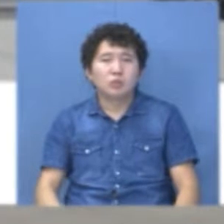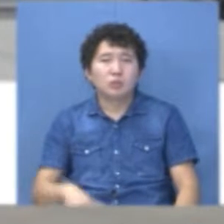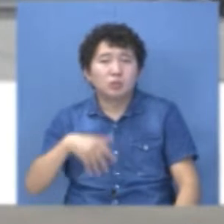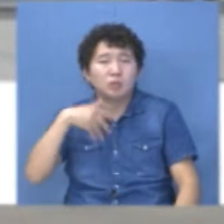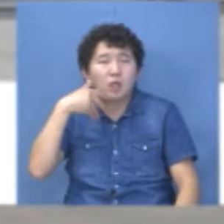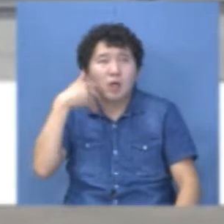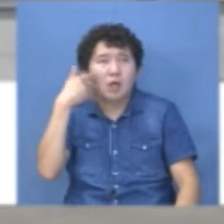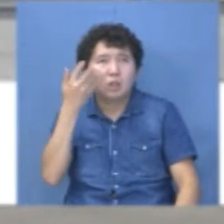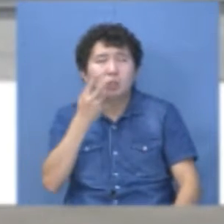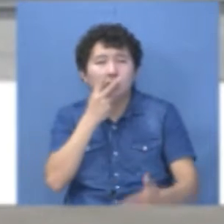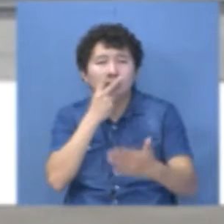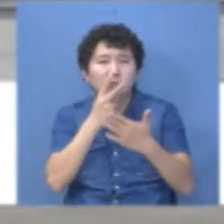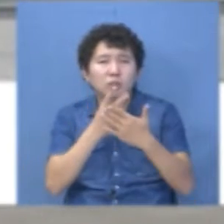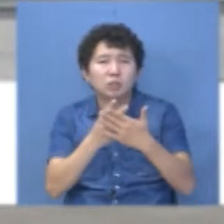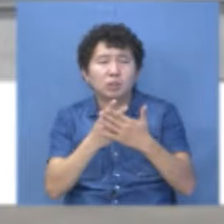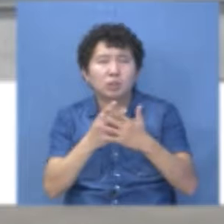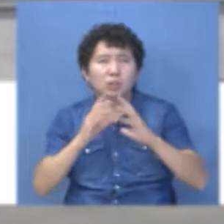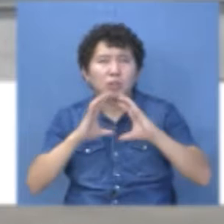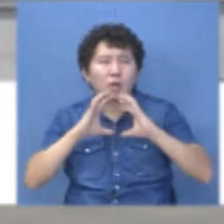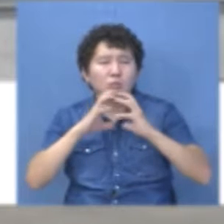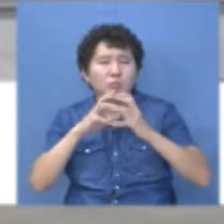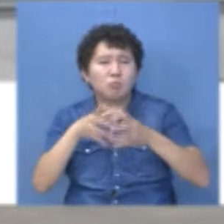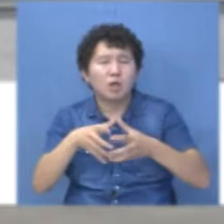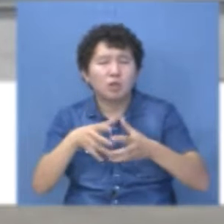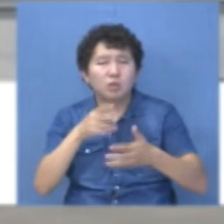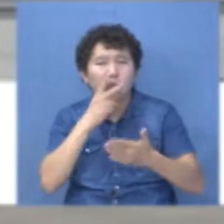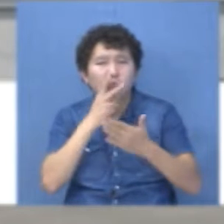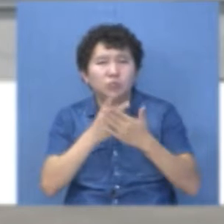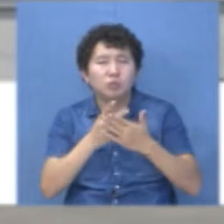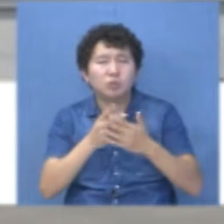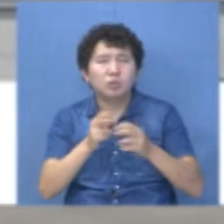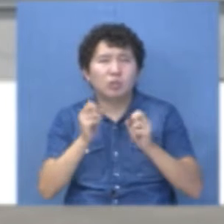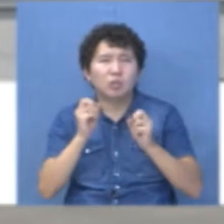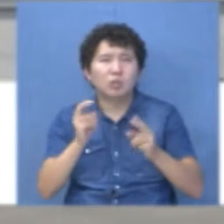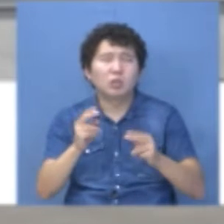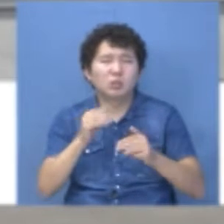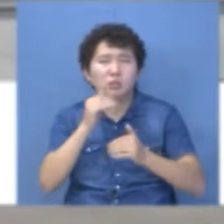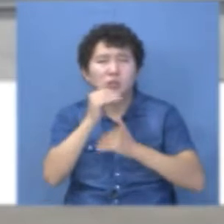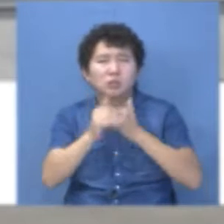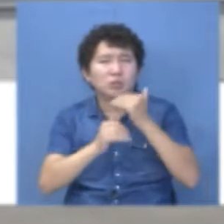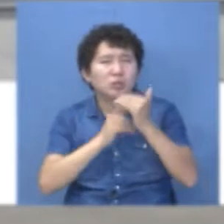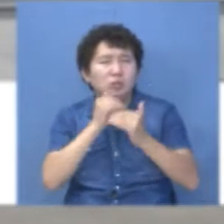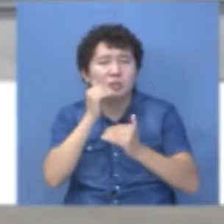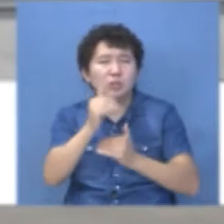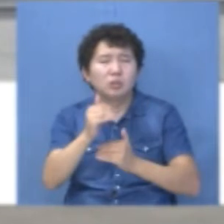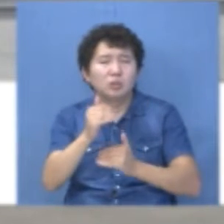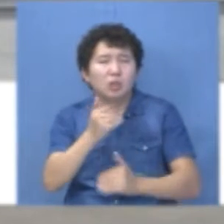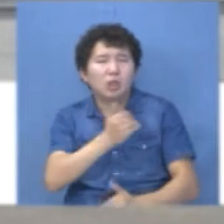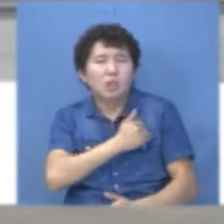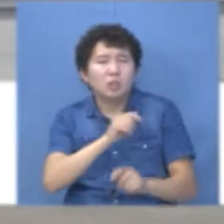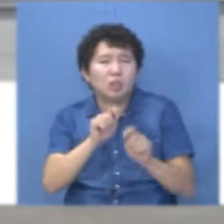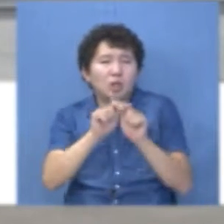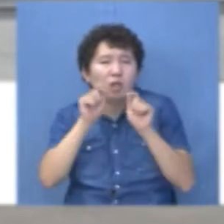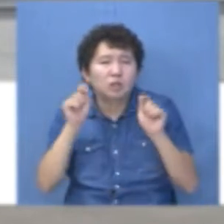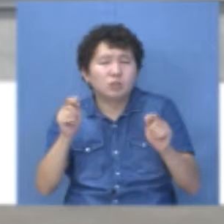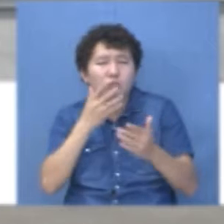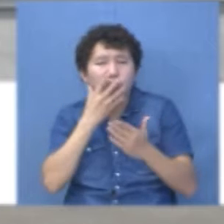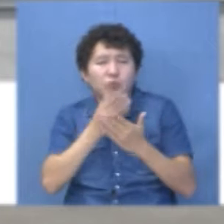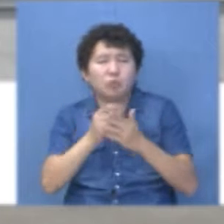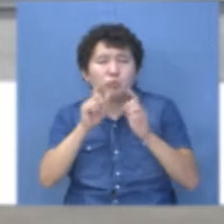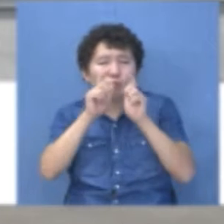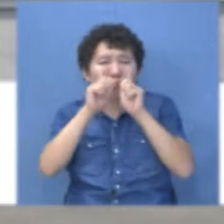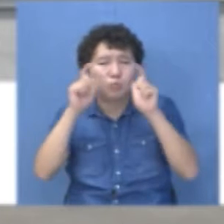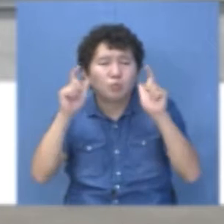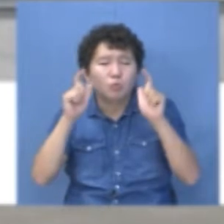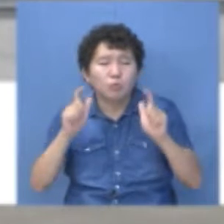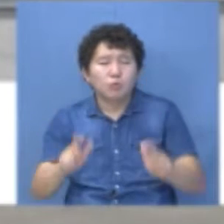Әлемдік деңгейдегі халықаралық мектептердің дамып жатқанын көріп, өз елімізде де жоғары дәрежеде оқытатын білім ордасын ашқымыз келді. Бұл әзірге эксперименттік